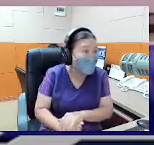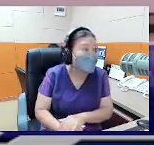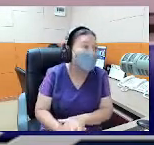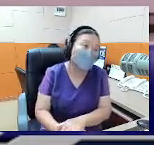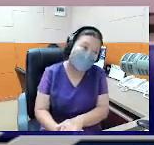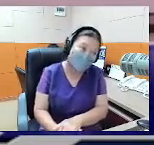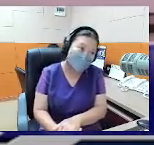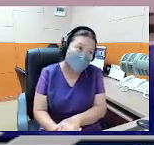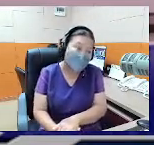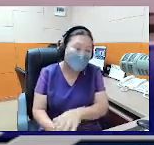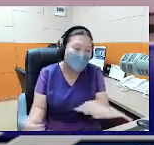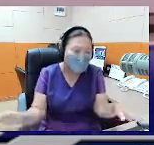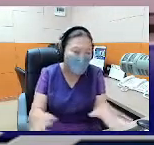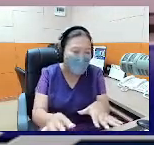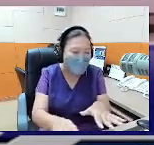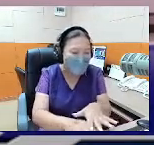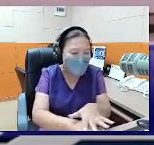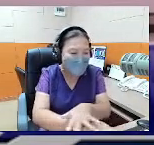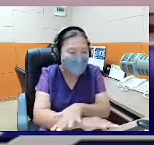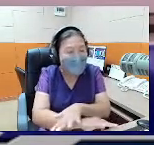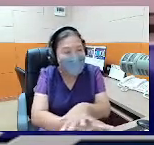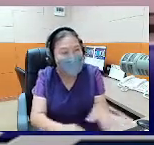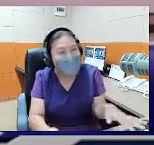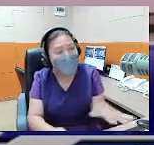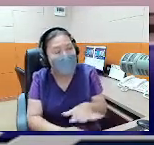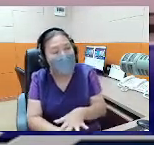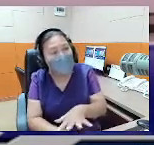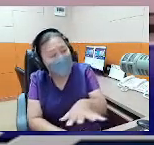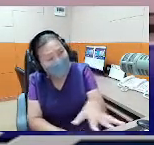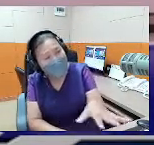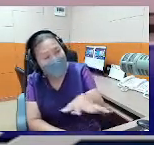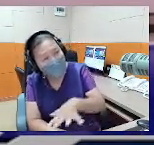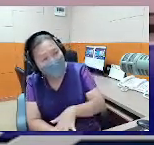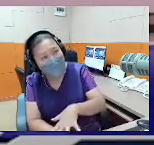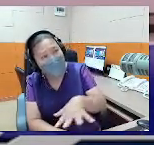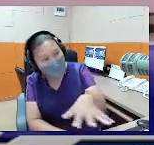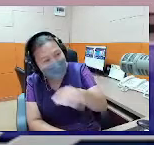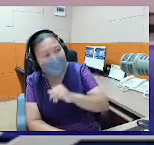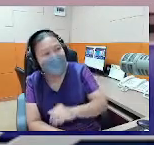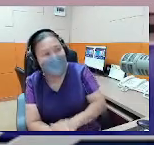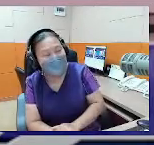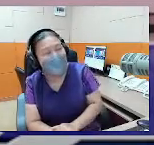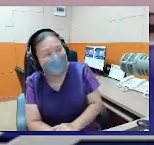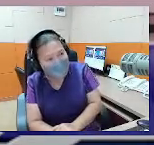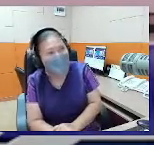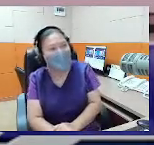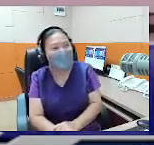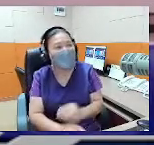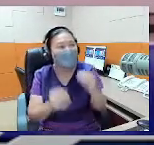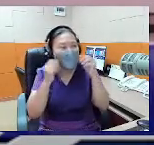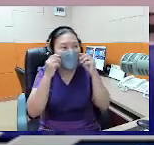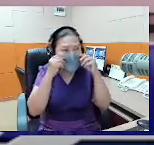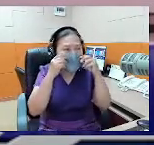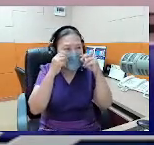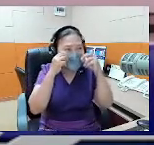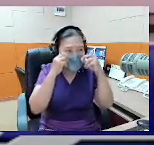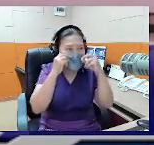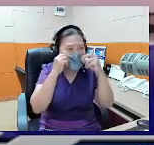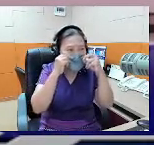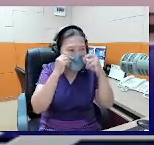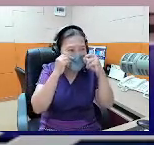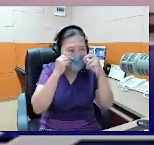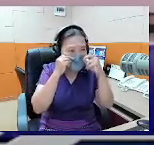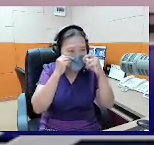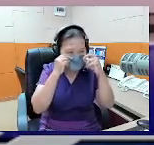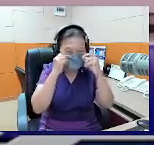ทศที ่ จะเอาเข้ามาใช้ ใช ่ตรงนี้อธิบายขยายความเรื่องของระบบสารสนเทศหรือว่าเทคโนโลยีที่เอามาใช้หน่อยสิคะอาจารย์ว่ามันเป็นประมาณ